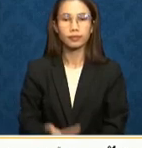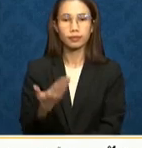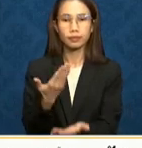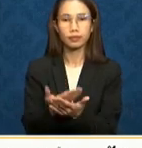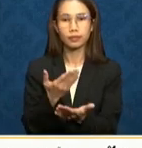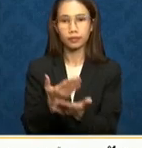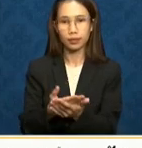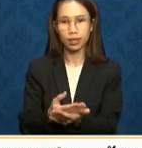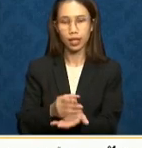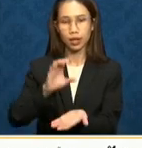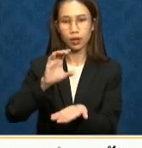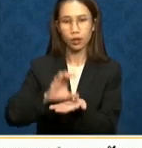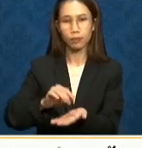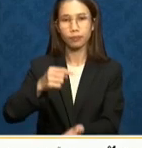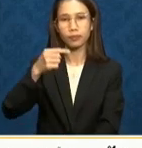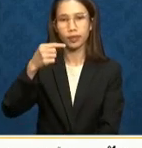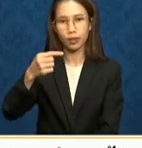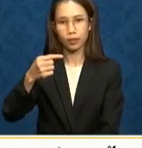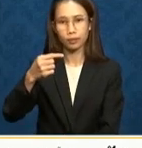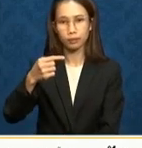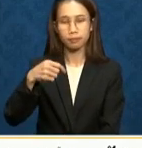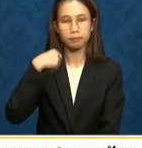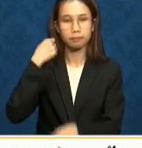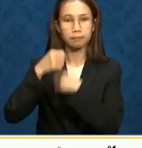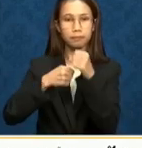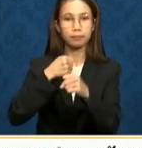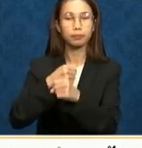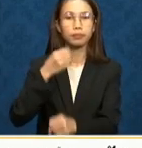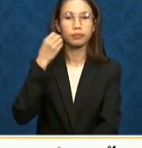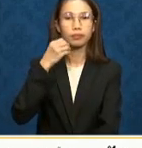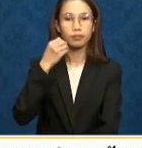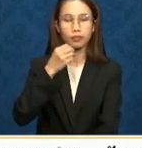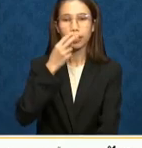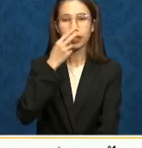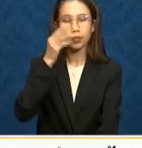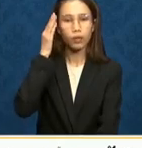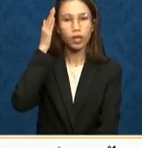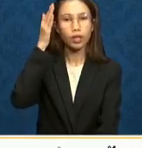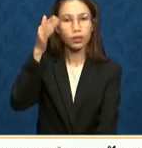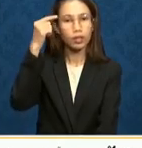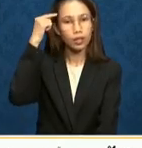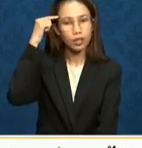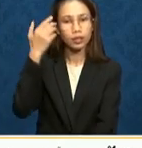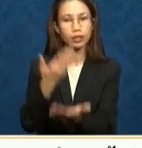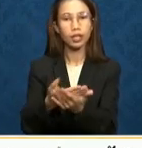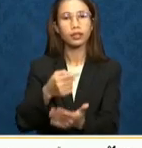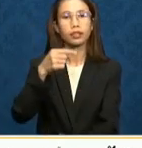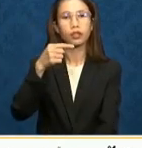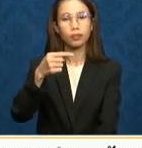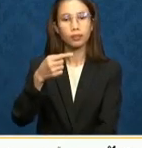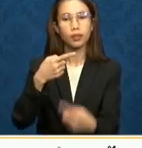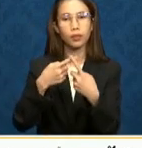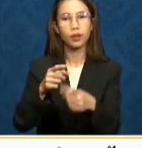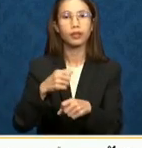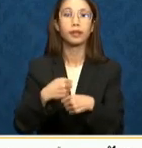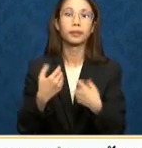ดุลมาตลอดหลายๆปีที่ผ่านมาแล้วเราก็ยังมองเห็นว่าจะต้องขาดดุลอีกต่อไปแต่ทำอย่างไรที่จะให้การขาดดุ